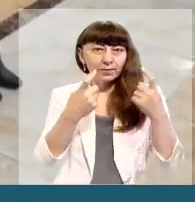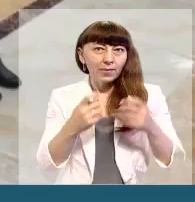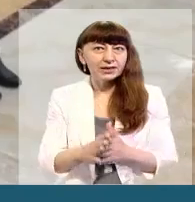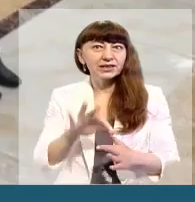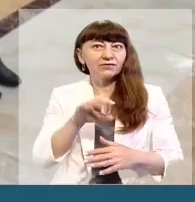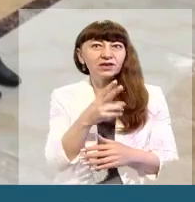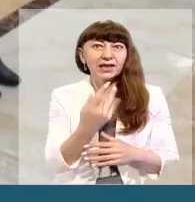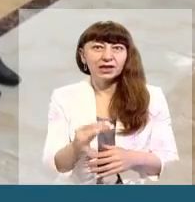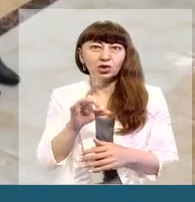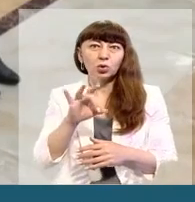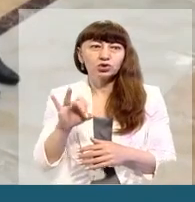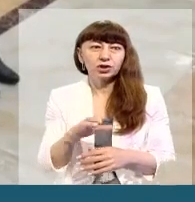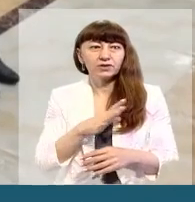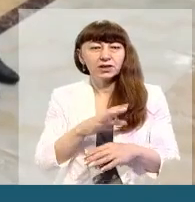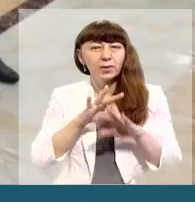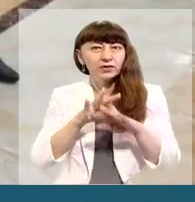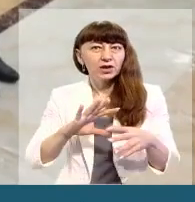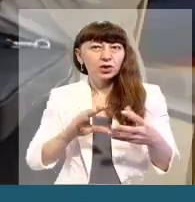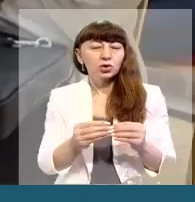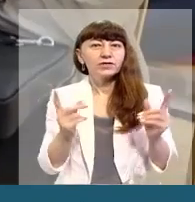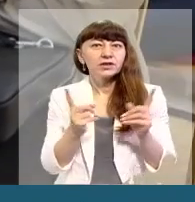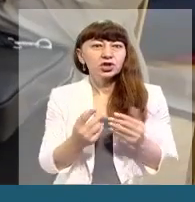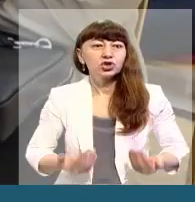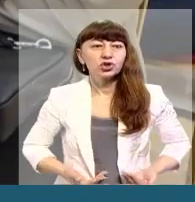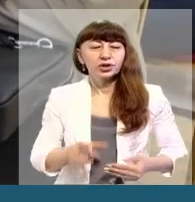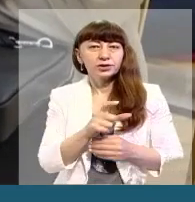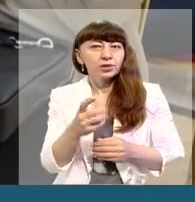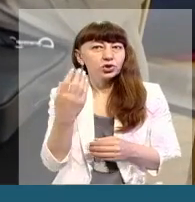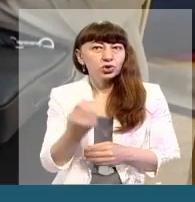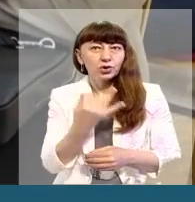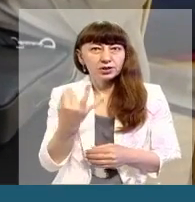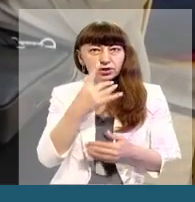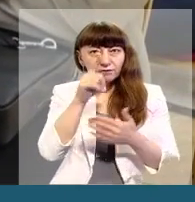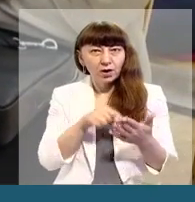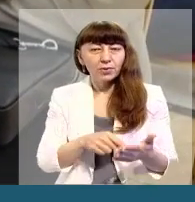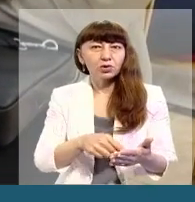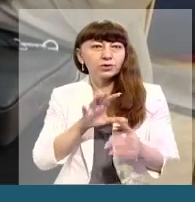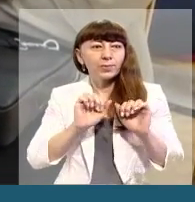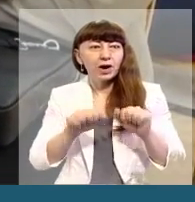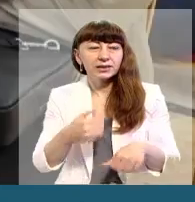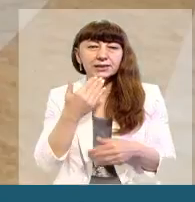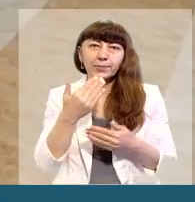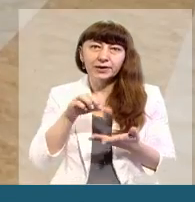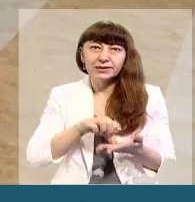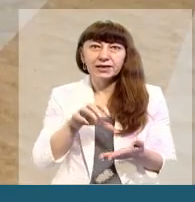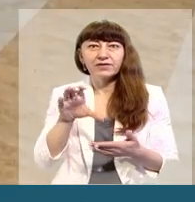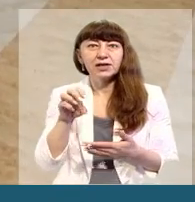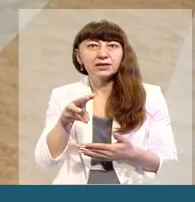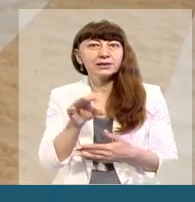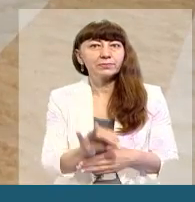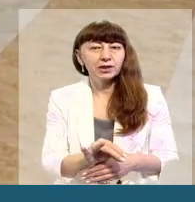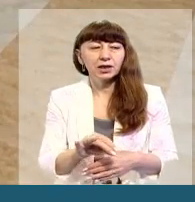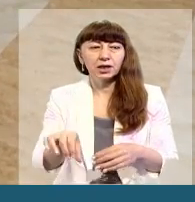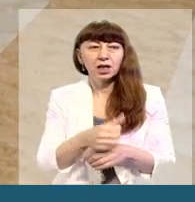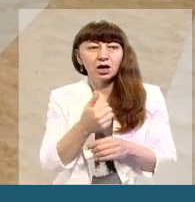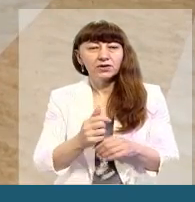на брифинге, где были подведены итоги встречи с населением. Кроме того, интересующие вопросы могли задать представители СМИ. Один из